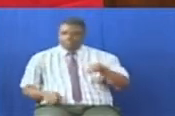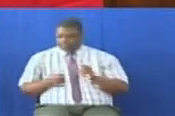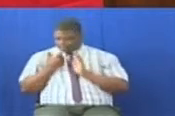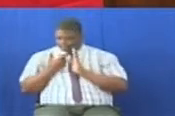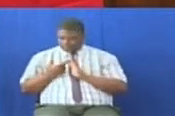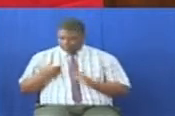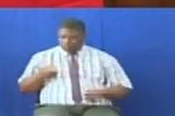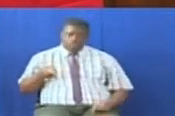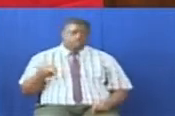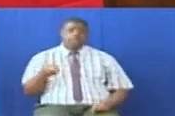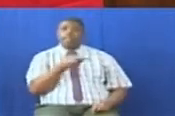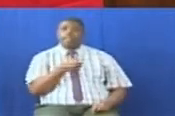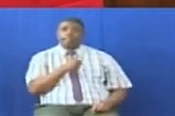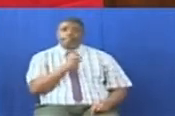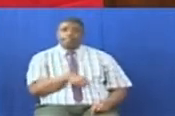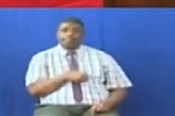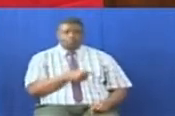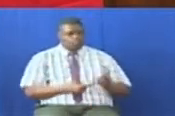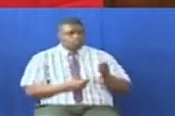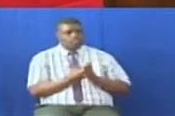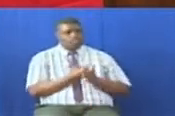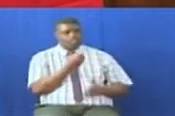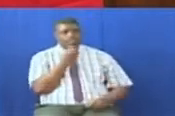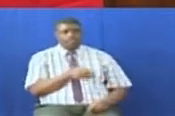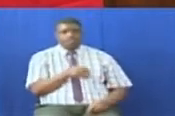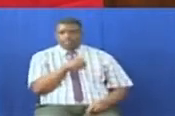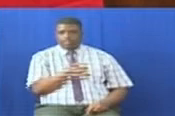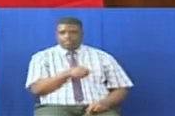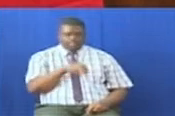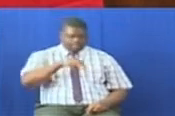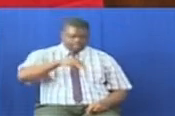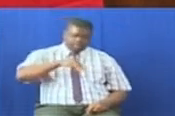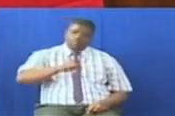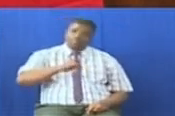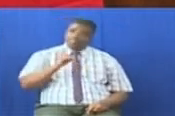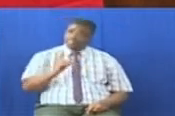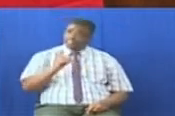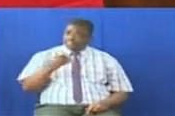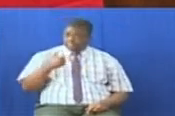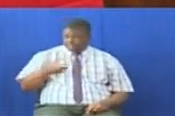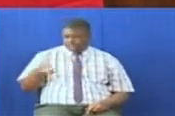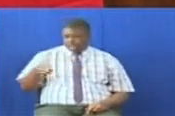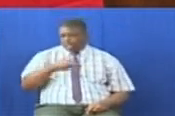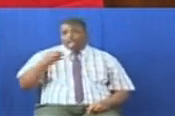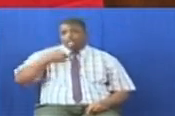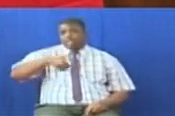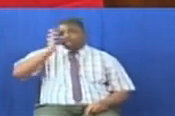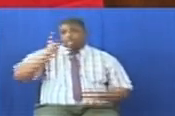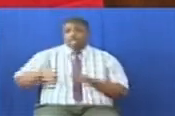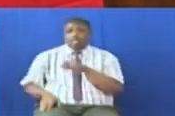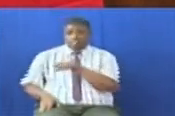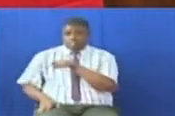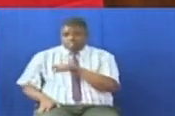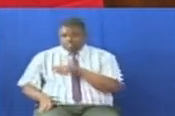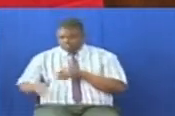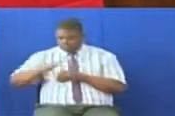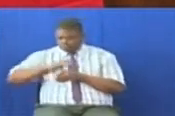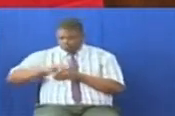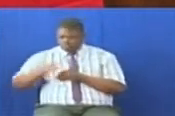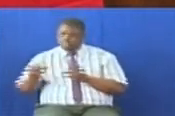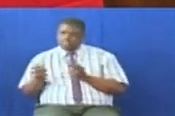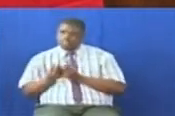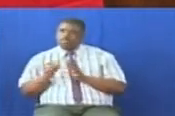madeni ambayo kwa mujibu wa taarifa kwamba MSD wanaidai serikali, lakini sasa kisitumike kama ndo kigezo